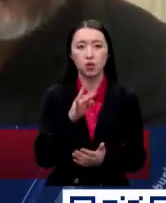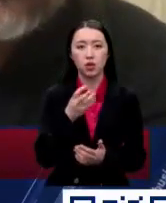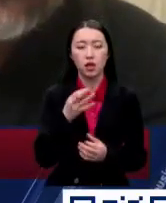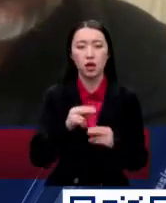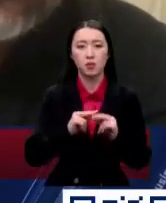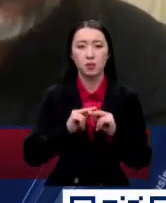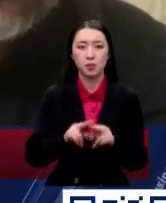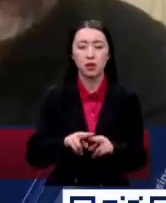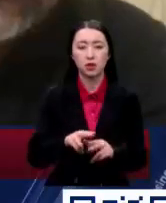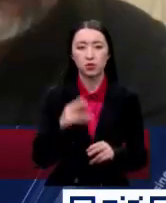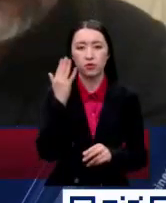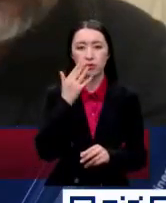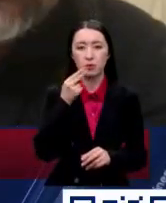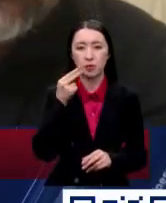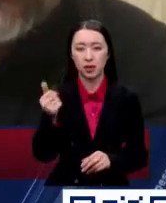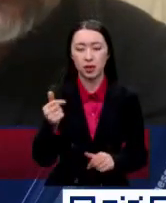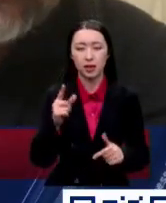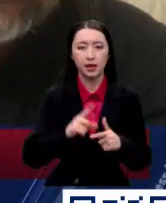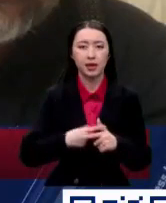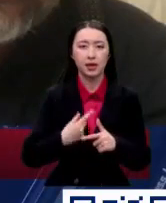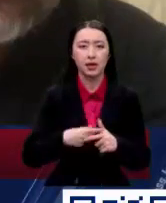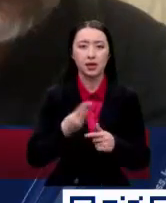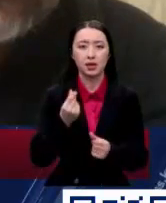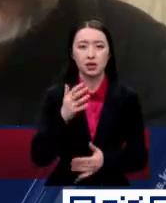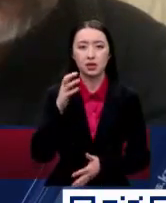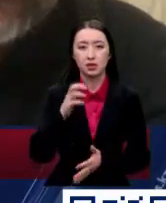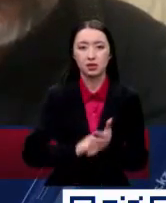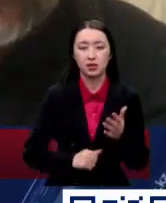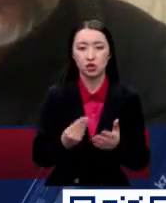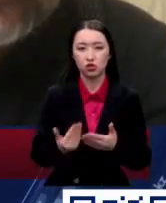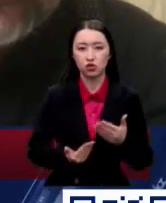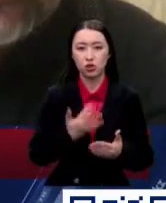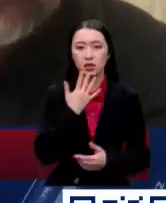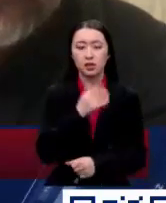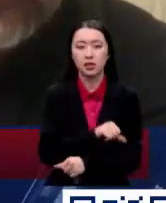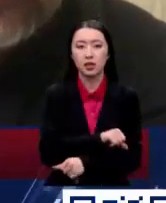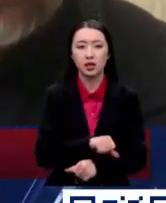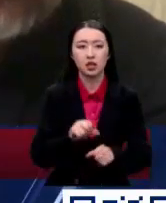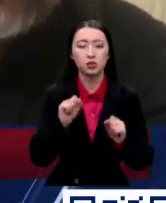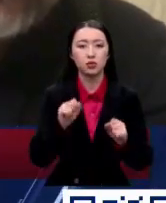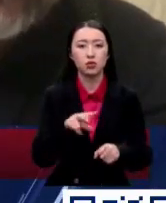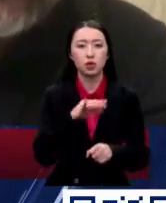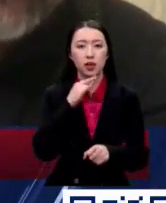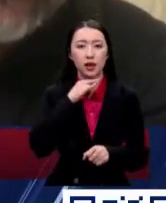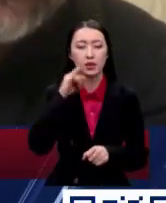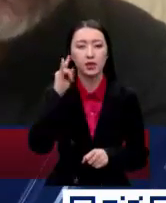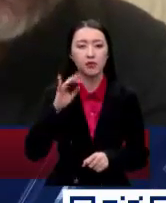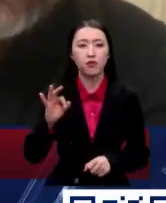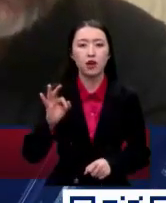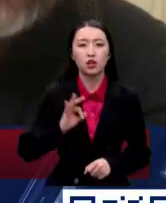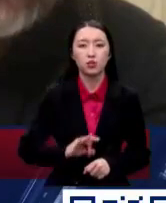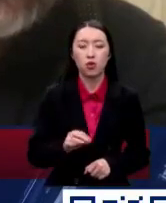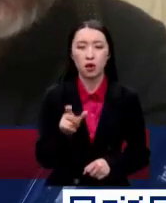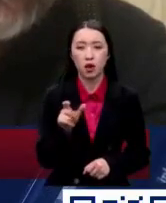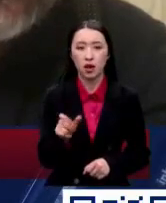онлайн-платежей с Netflix или, например, со снятием наличных денег где-нибудь за границей. Вот смогут ли казахстанцы воспользоваться своими